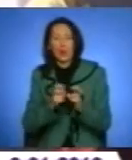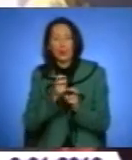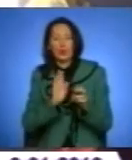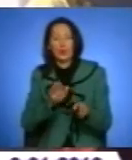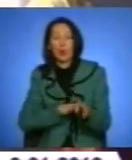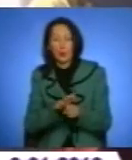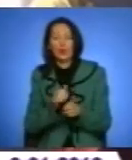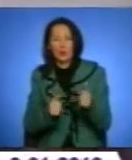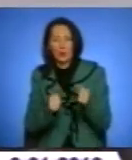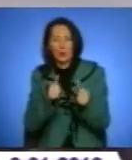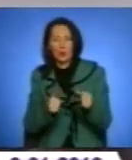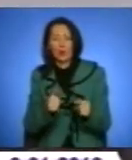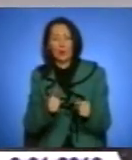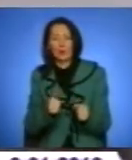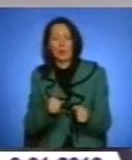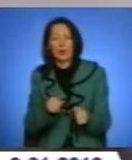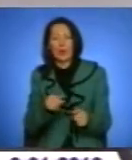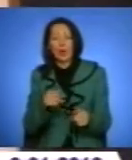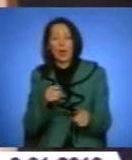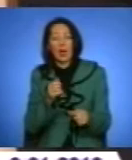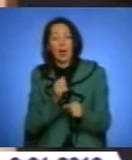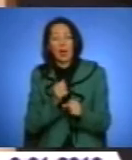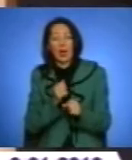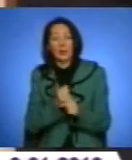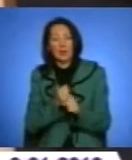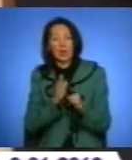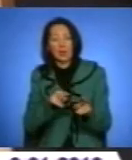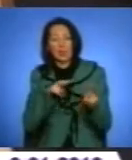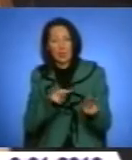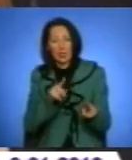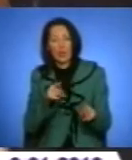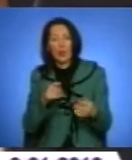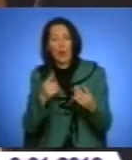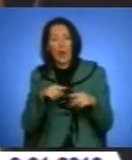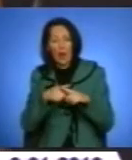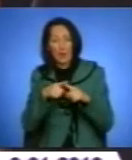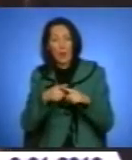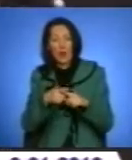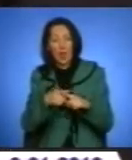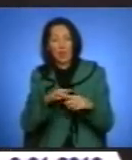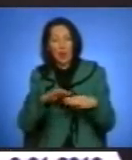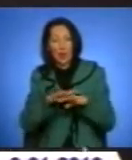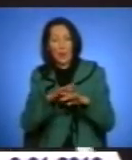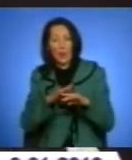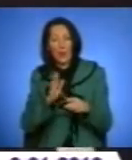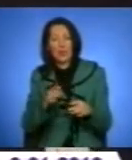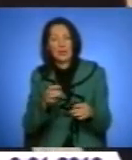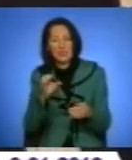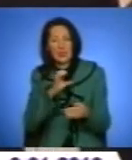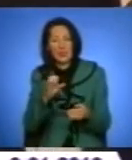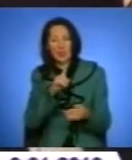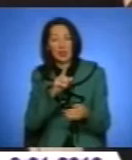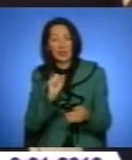щоб в апараті завжди була свіжа закваска. В цих баняках знаходиться брага. По числах господар свій позначав числа,